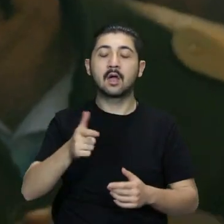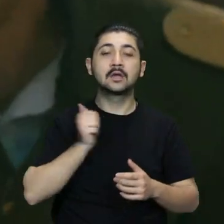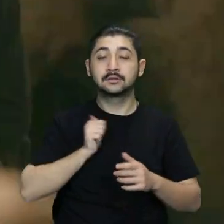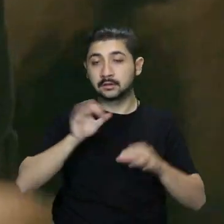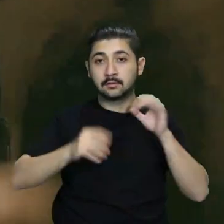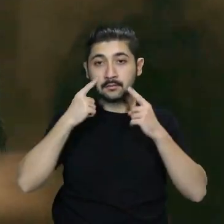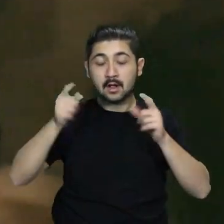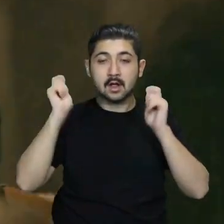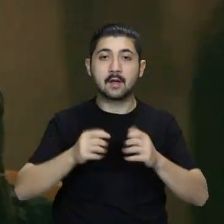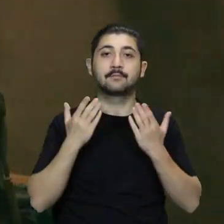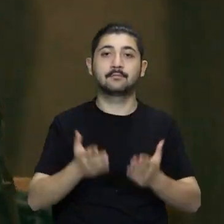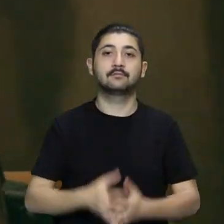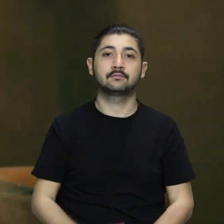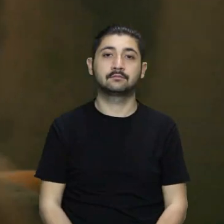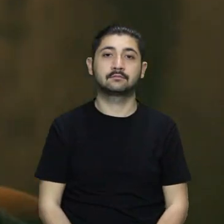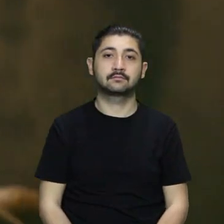ilgilen.